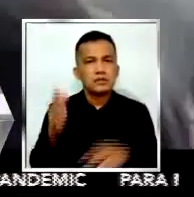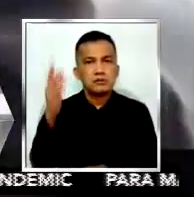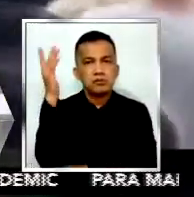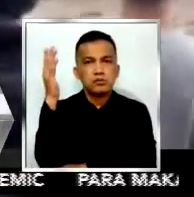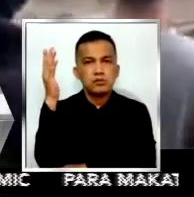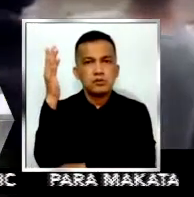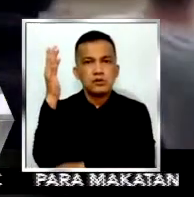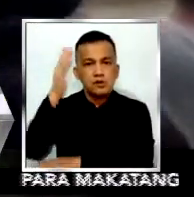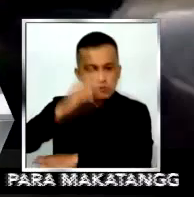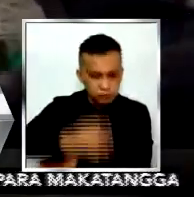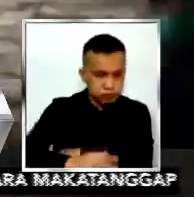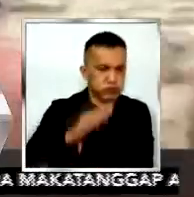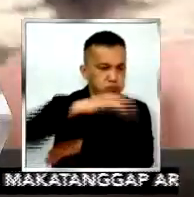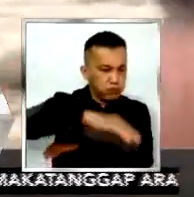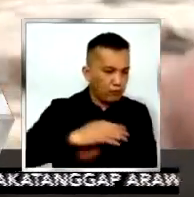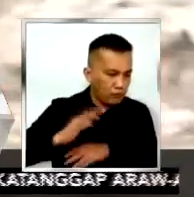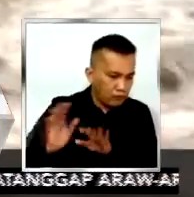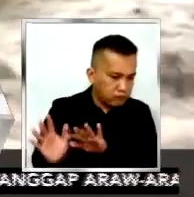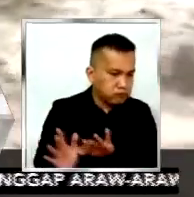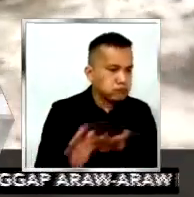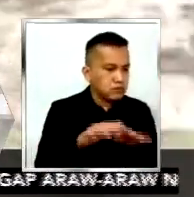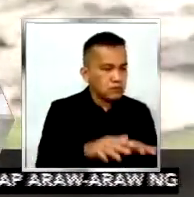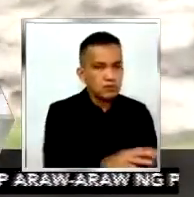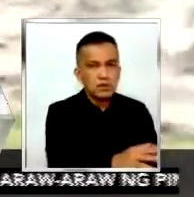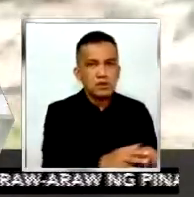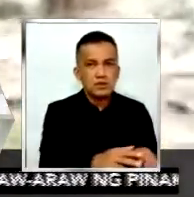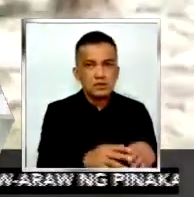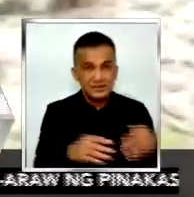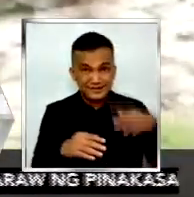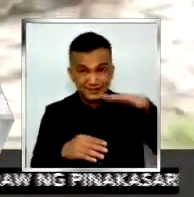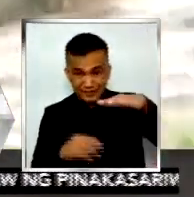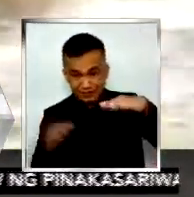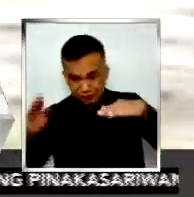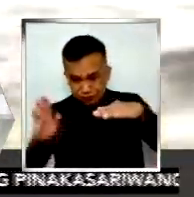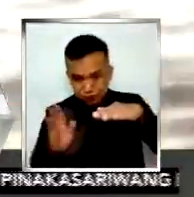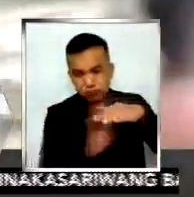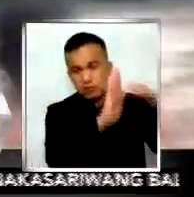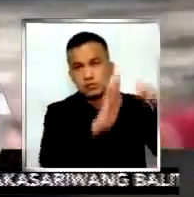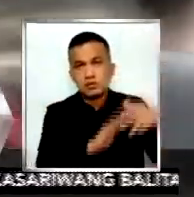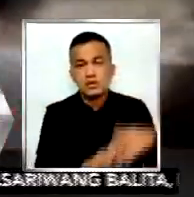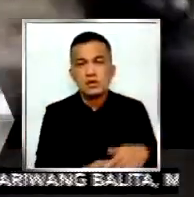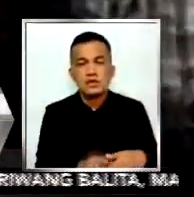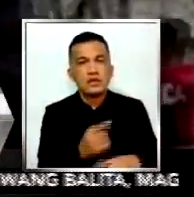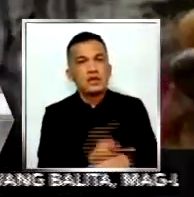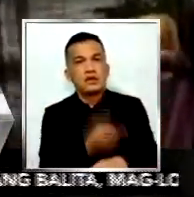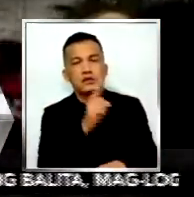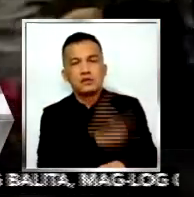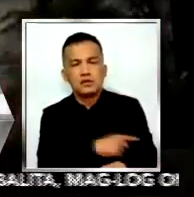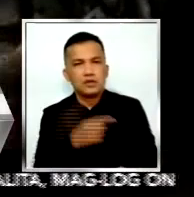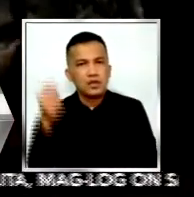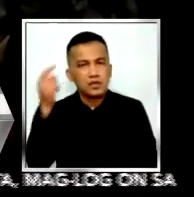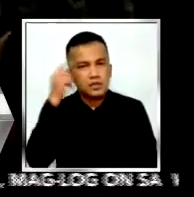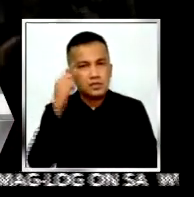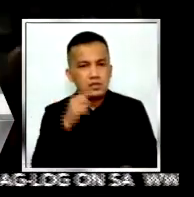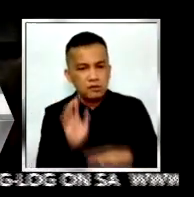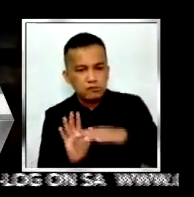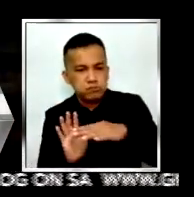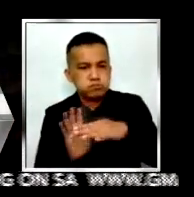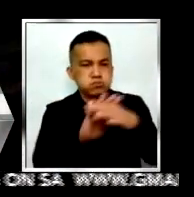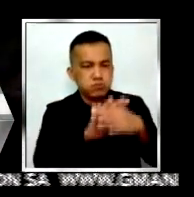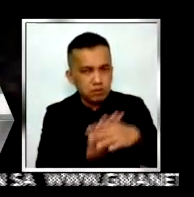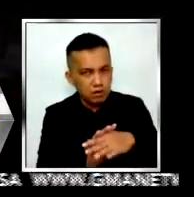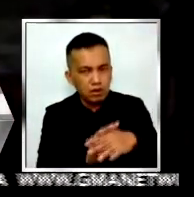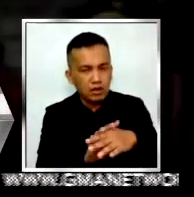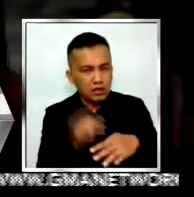agos ng tubig sa ilalim ng footbridge. Sa lakas ng agos, aakalain mong tatangayin nito ang tulay. Ayon sa